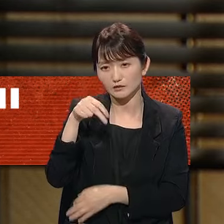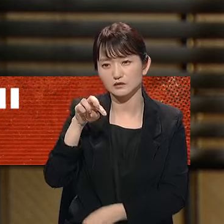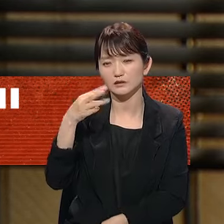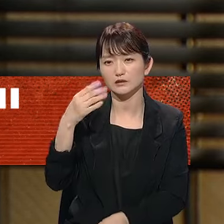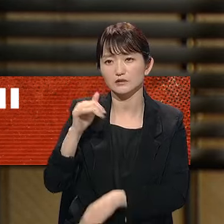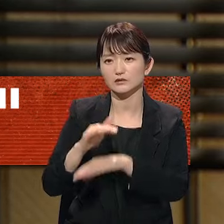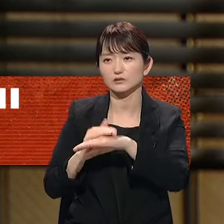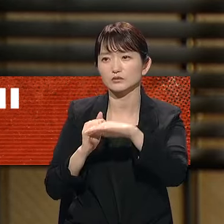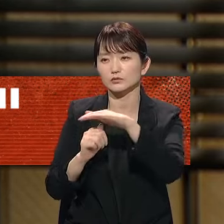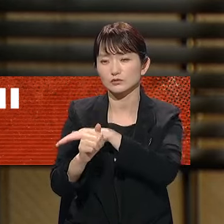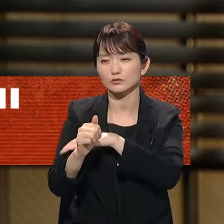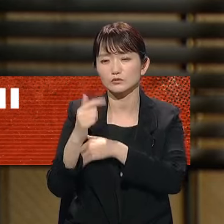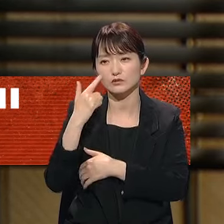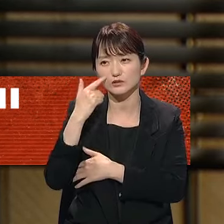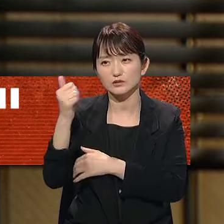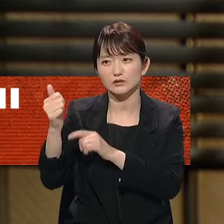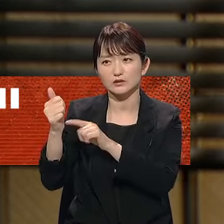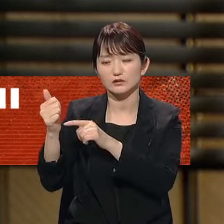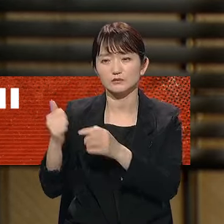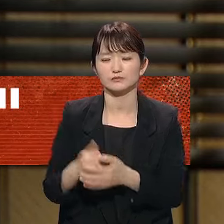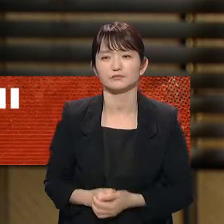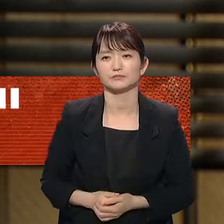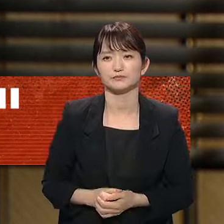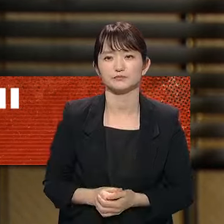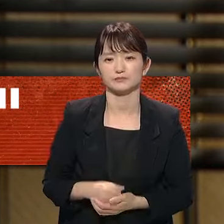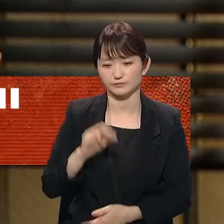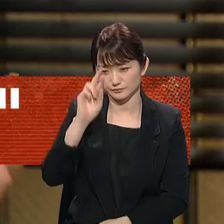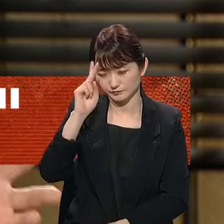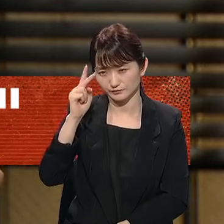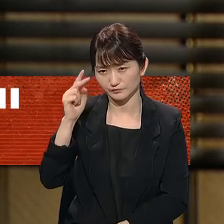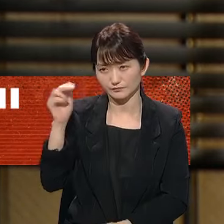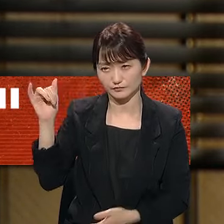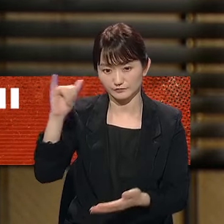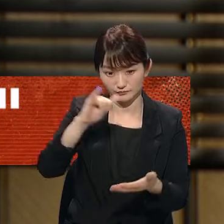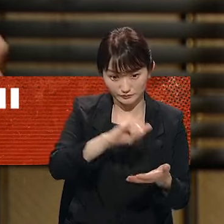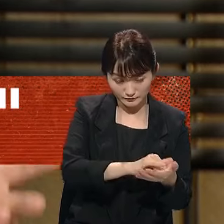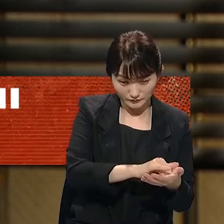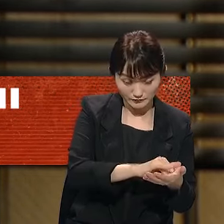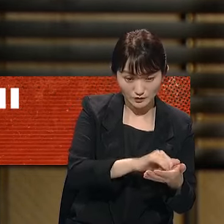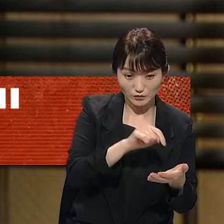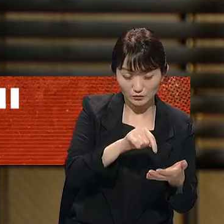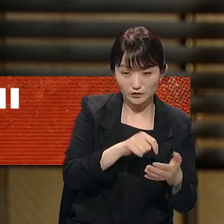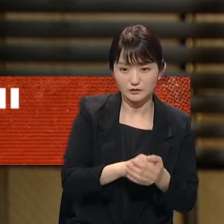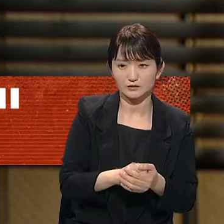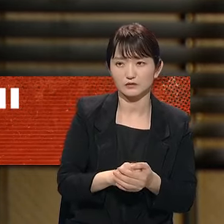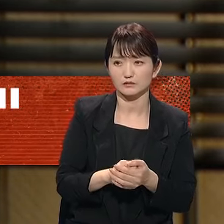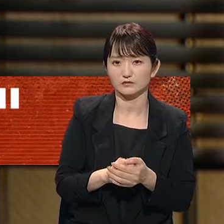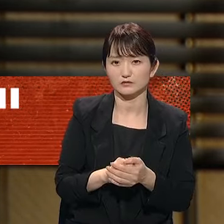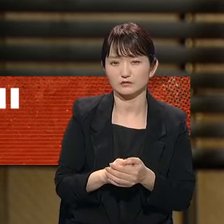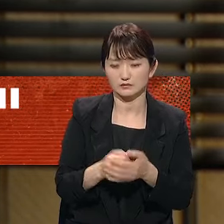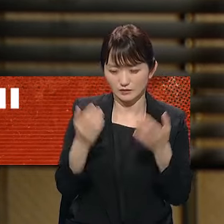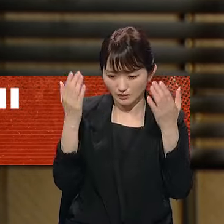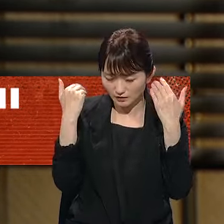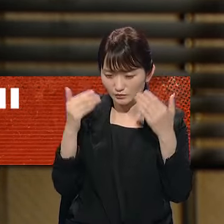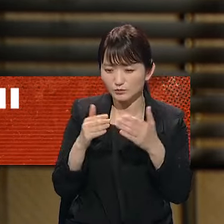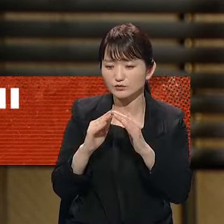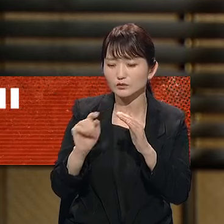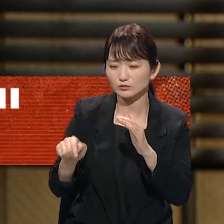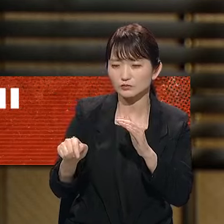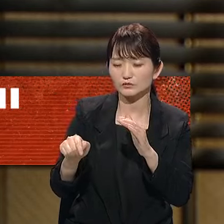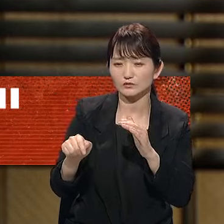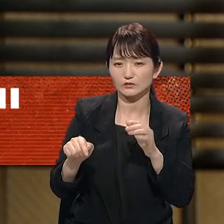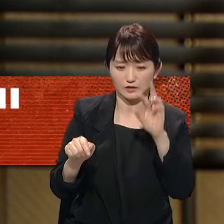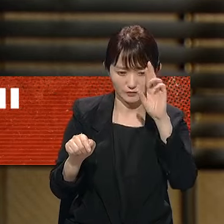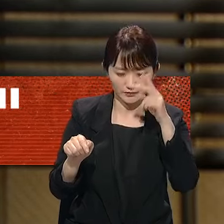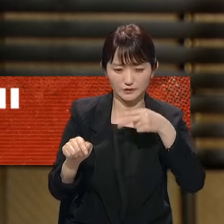박세리 희망재단이 들어와서 국제 골발 만든다라고 해서 컨소시엄을 구성에서 들어간 거란 말이에요 이제 거기서 생기는 민사적인 문제도